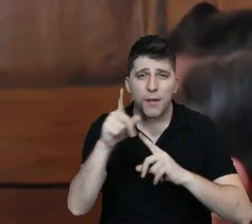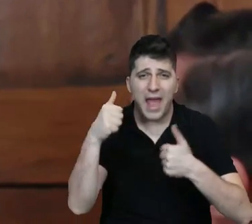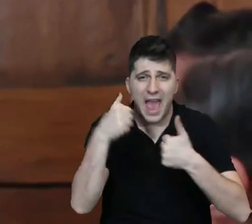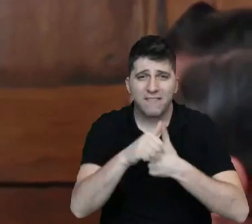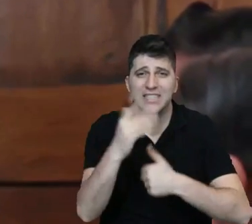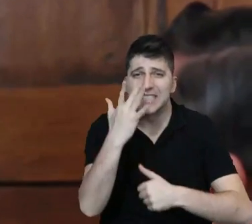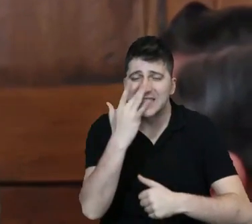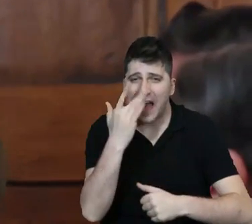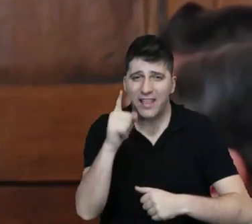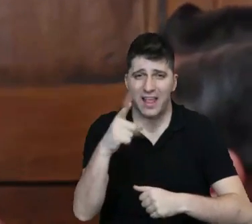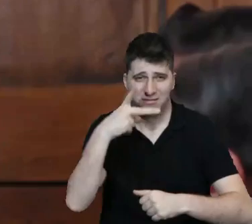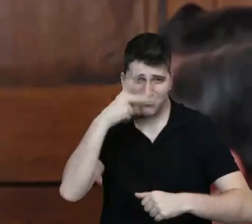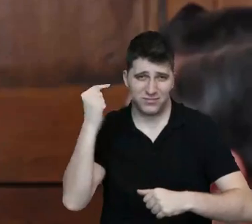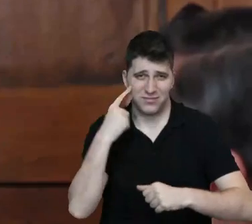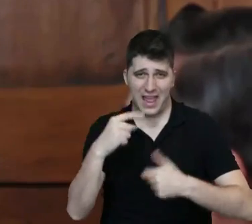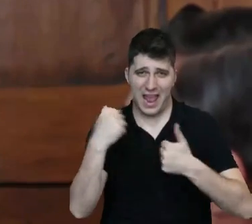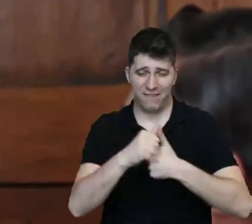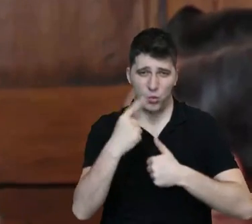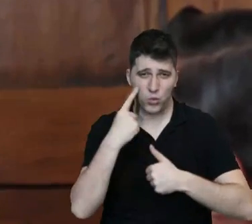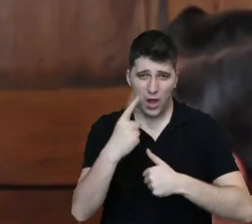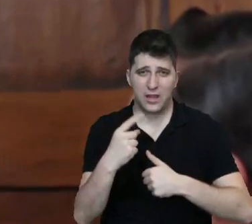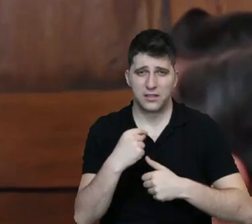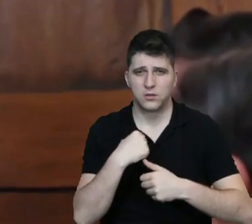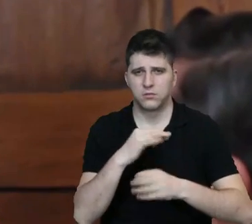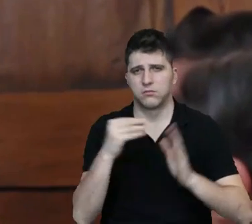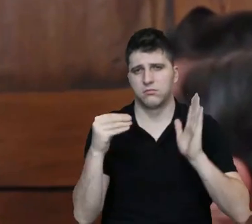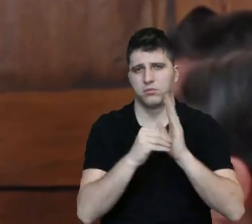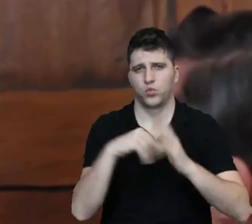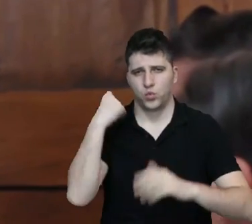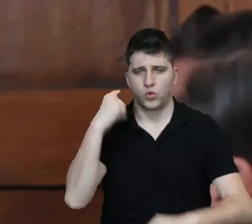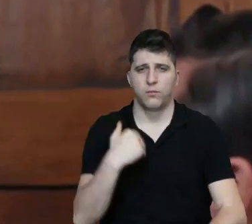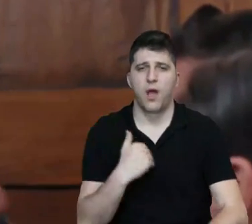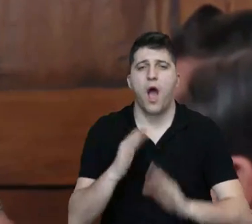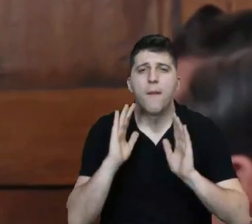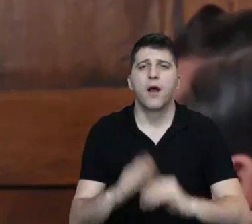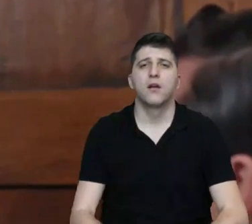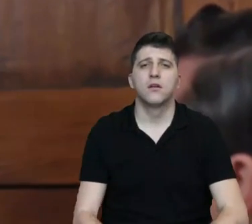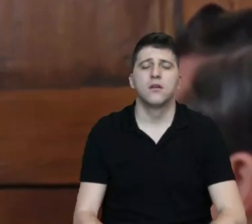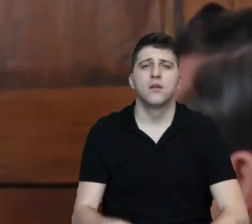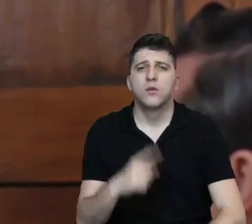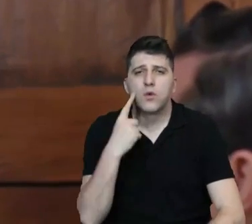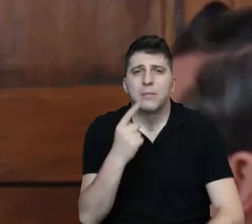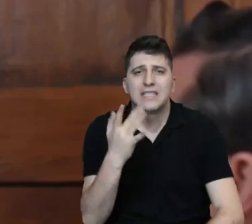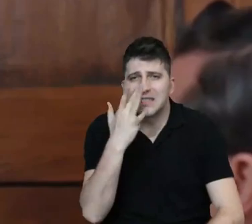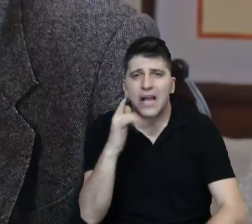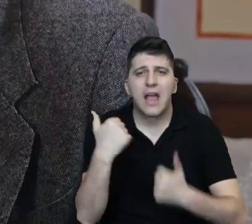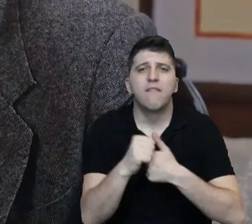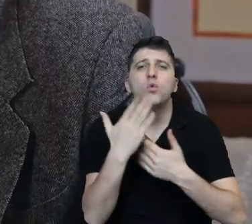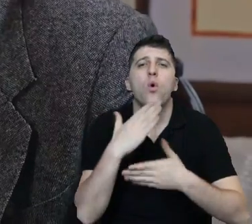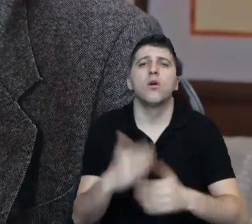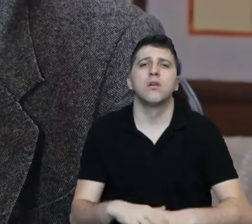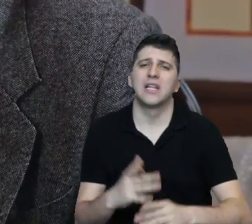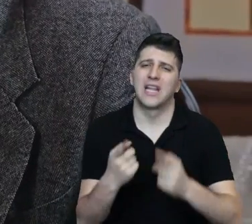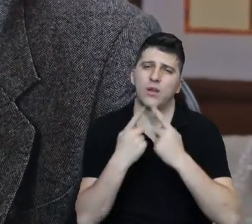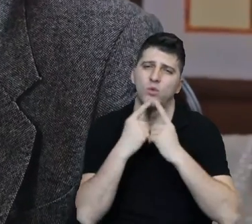evliliğinin sahte evlilik olduğu iddiasına dayanıyordu. Ama ortada sahte bir evlilik yok ki.